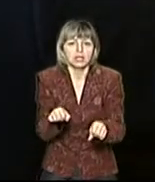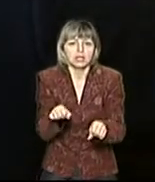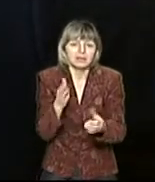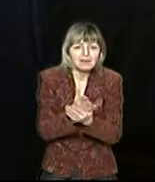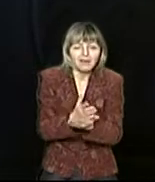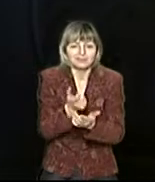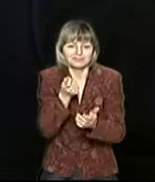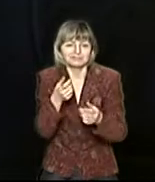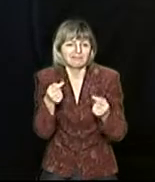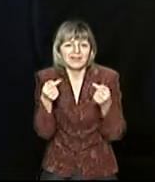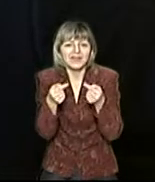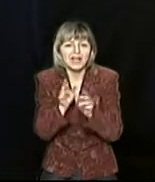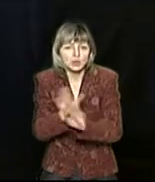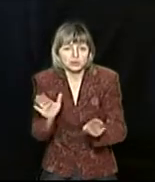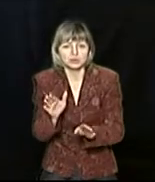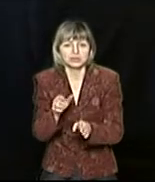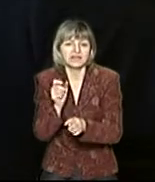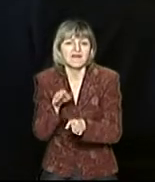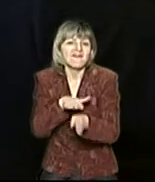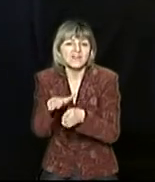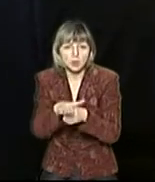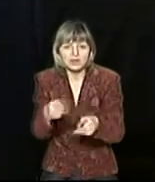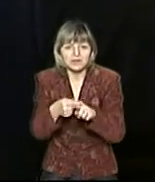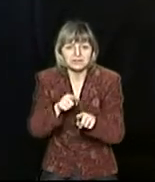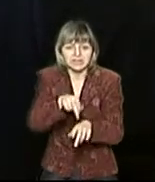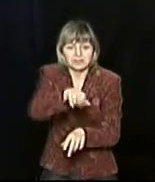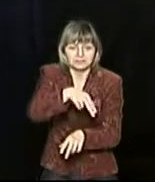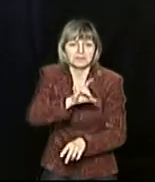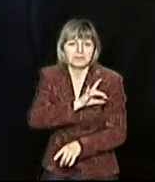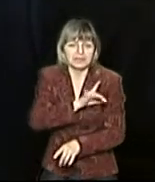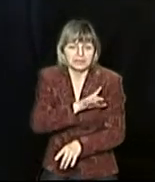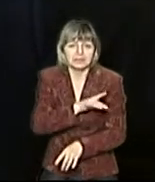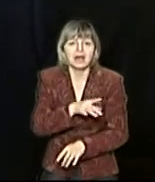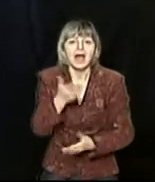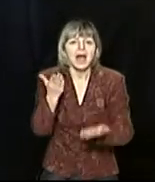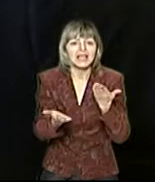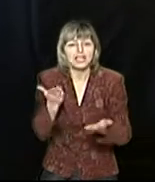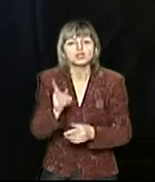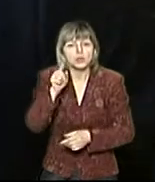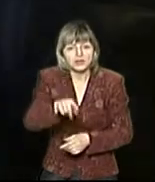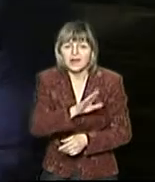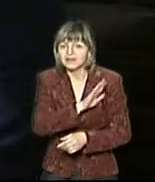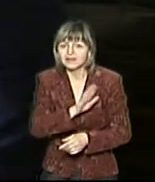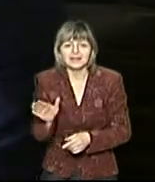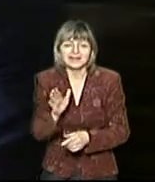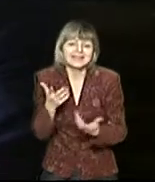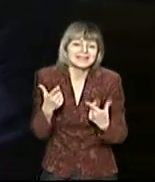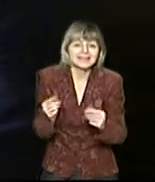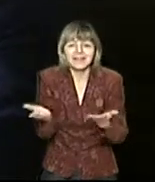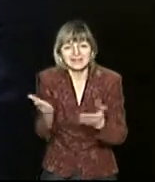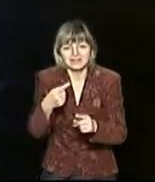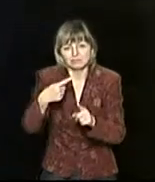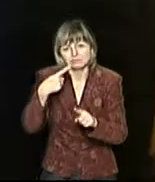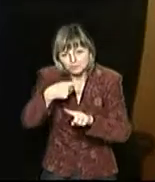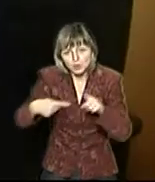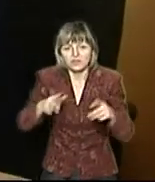неточності, допустили виконавці безпосередньо робіт, або якщо навіть вона не частково не